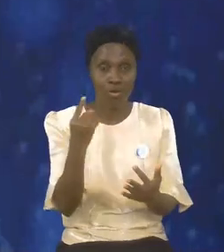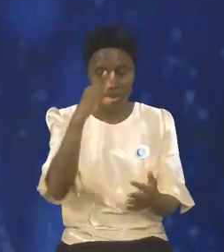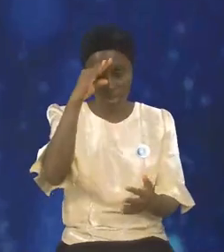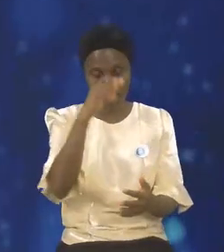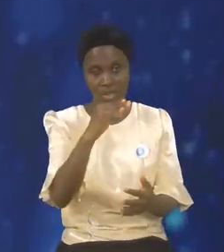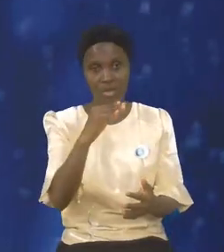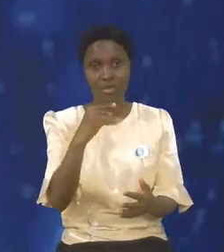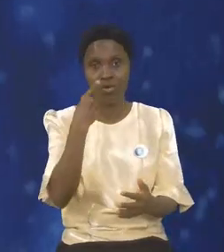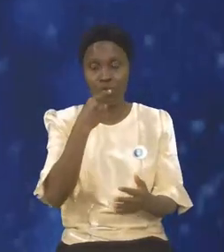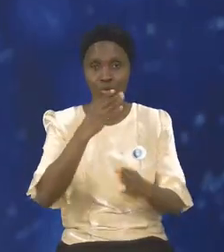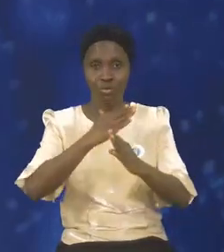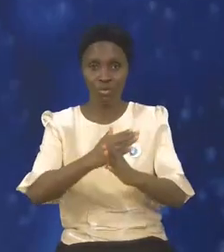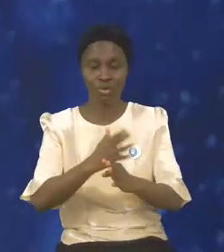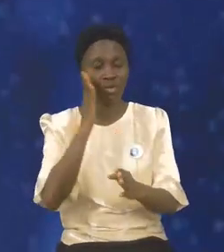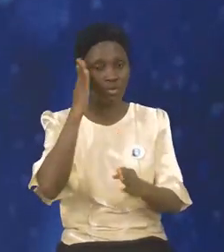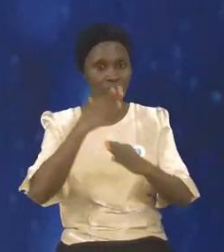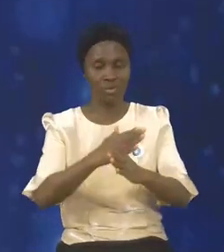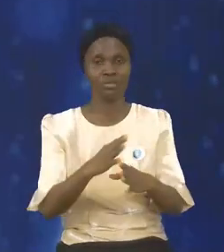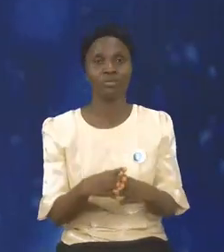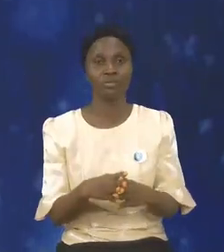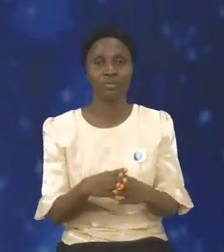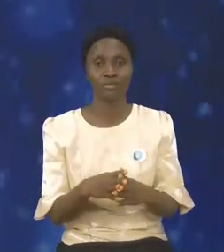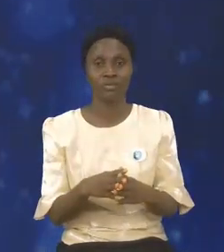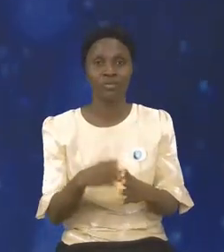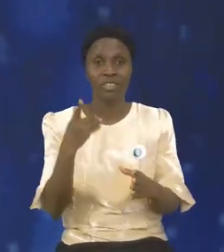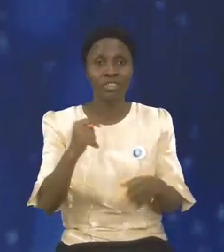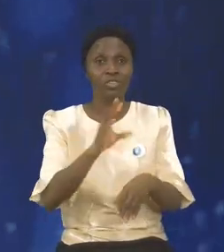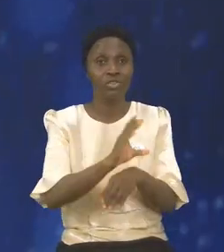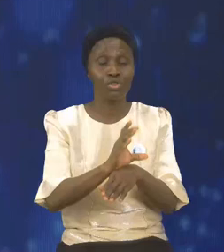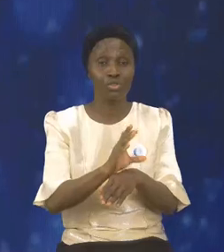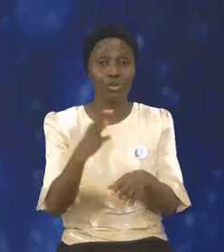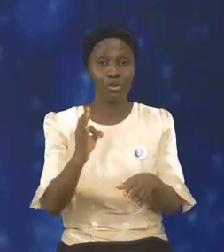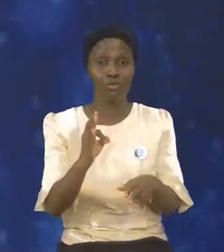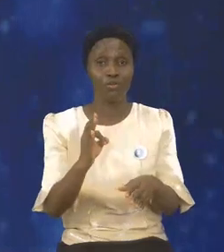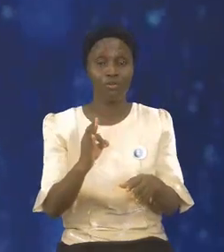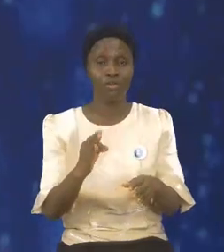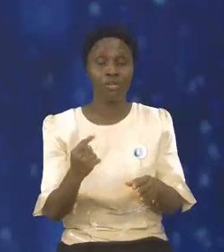Il faut seulement que celui qui le retient, seul celui qui l'empêche, c'est qui?